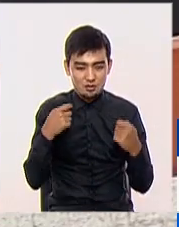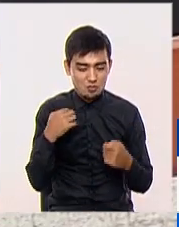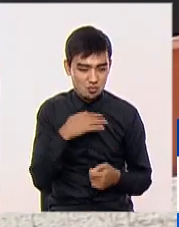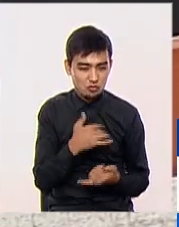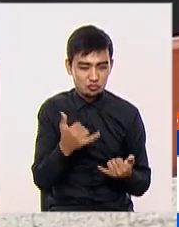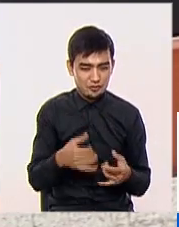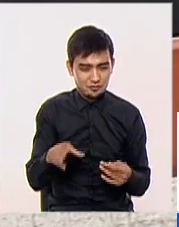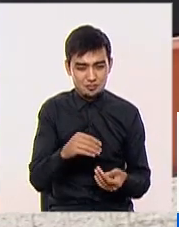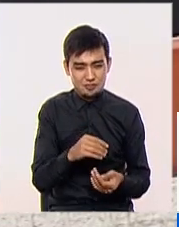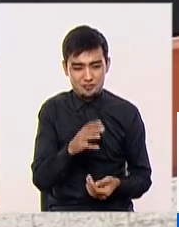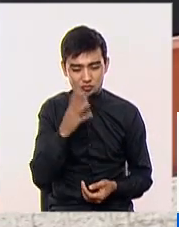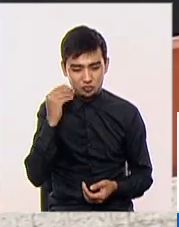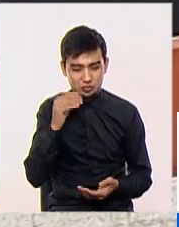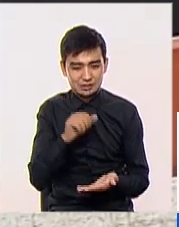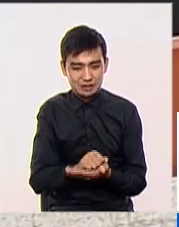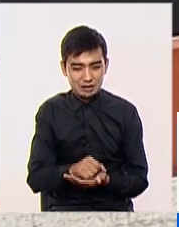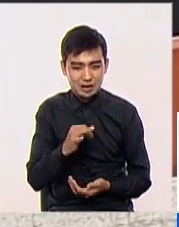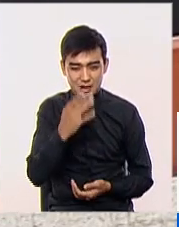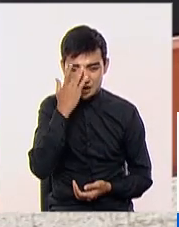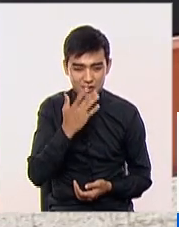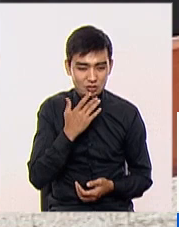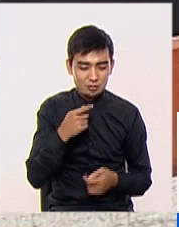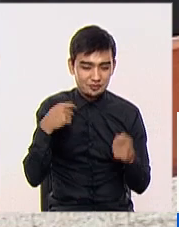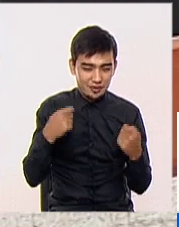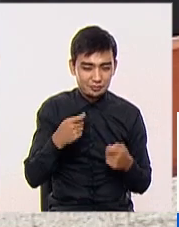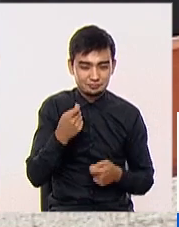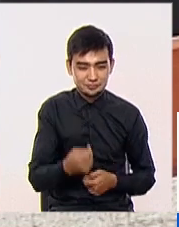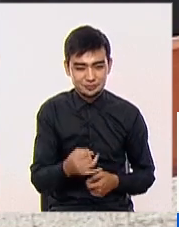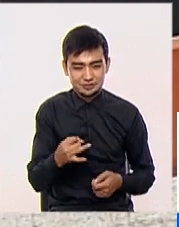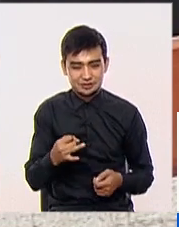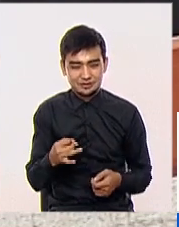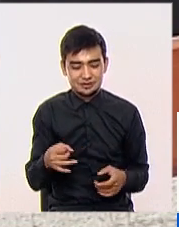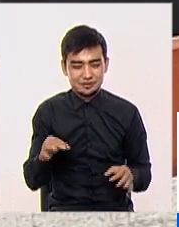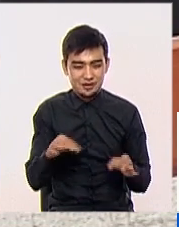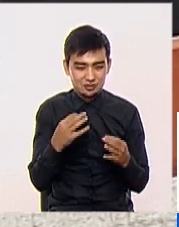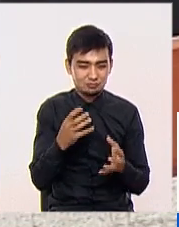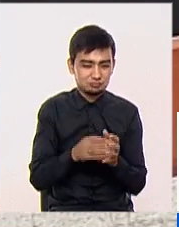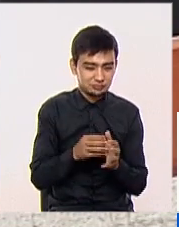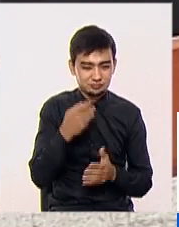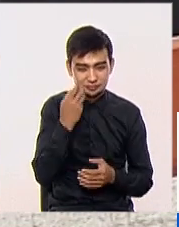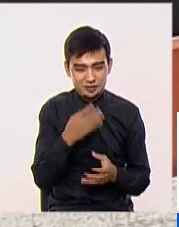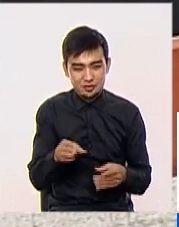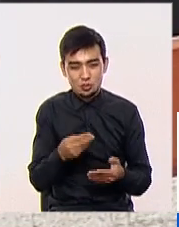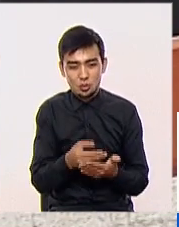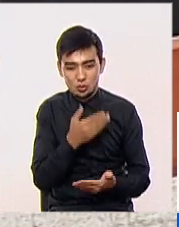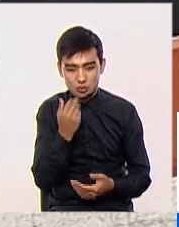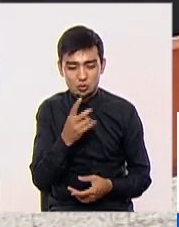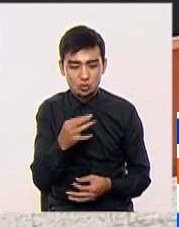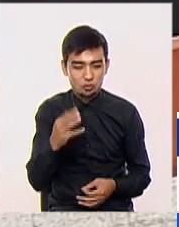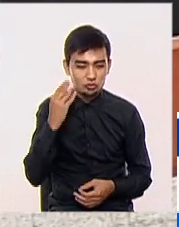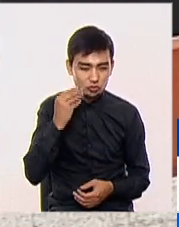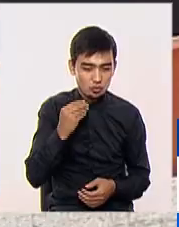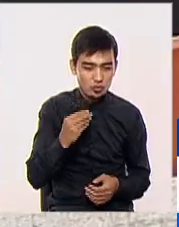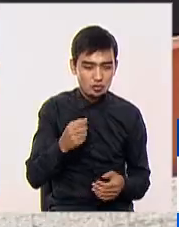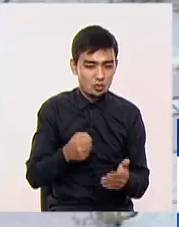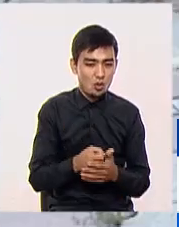Сейчас все даты заняты. Возможно, потому что летом дешевле проводить свадьбу. Свежие овощи, фрукты стоят не так дорого, но на даты к концу